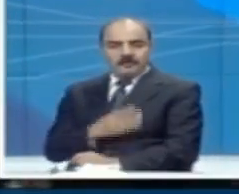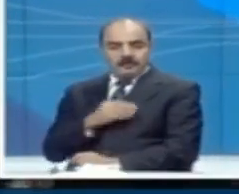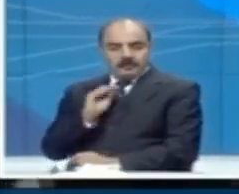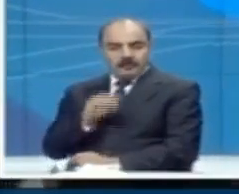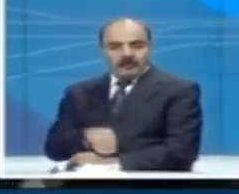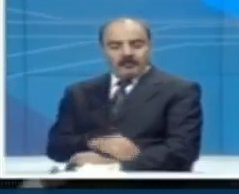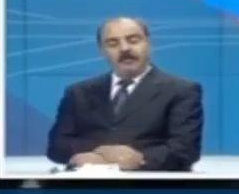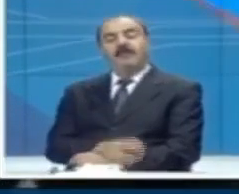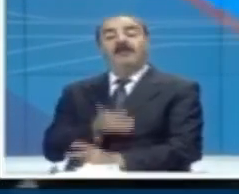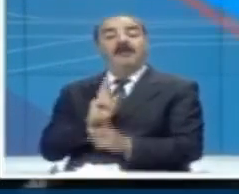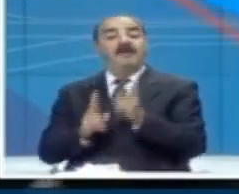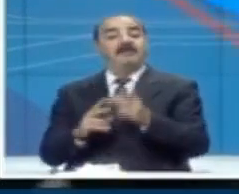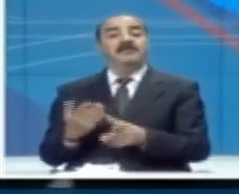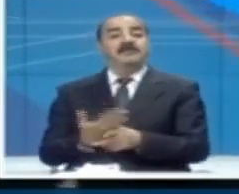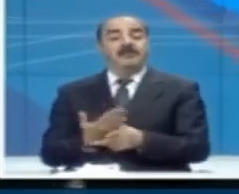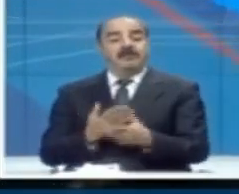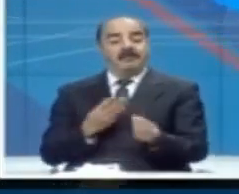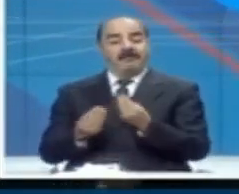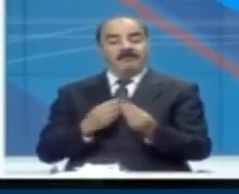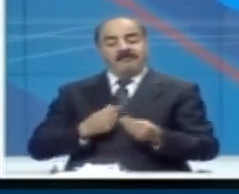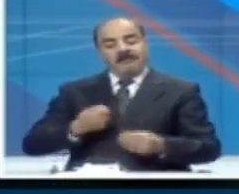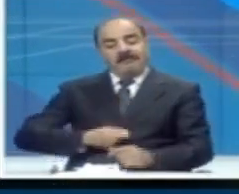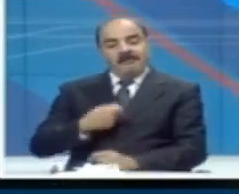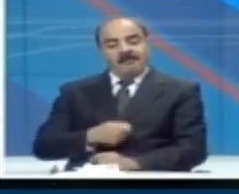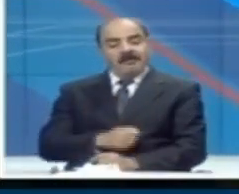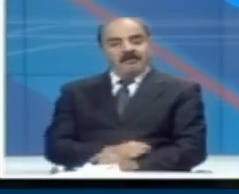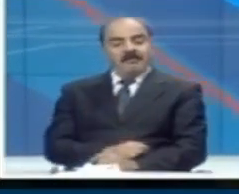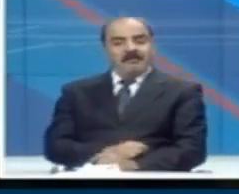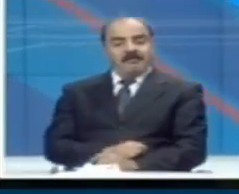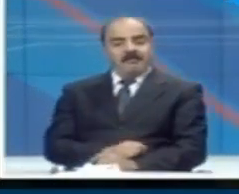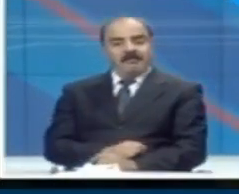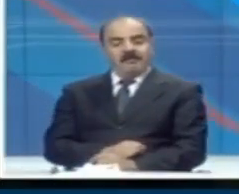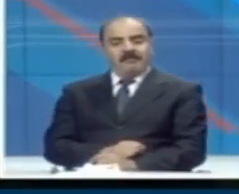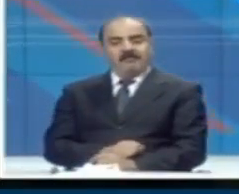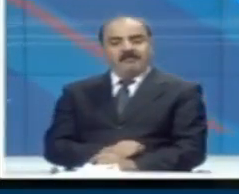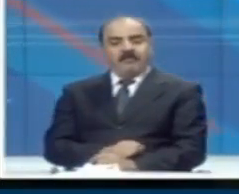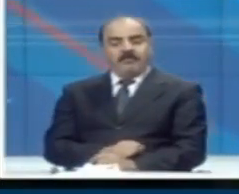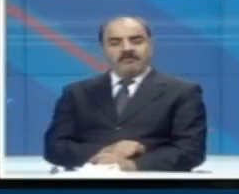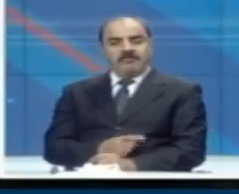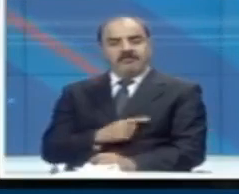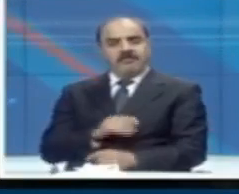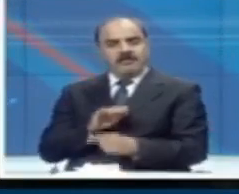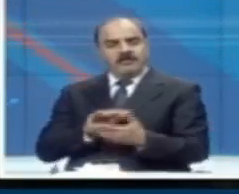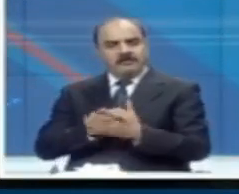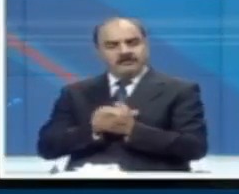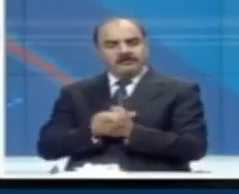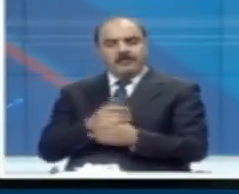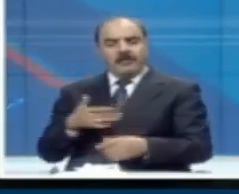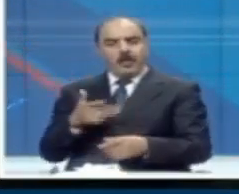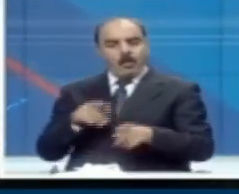هذه الاحتفالية وتقديم التهنئة، وده من في إطار يعني دعم الأواصر